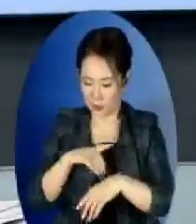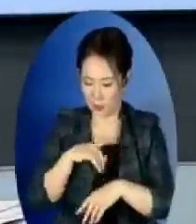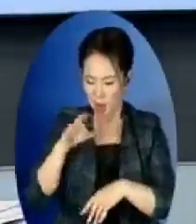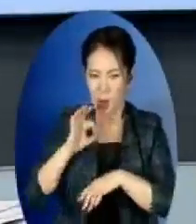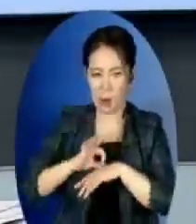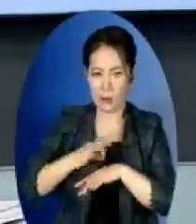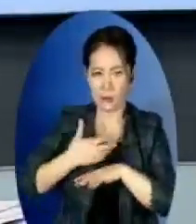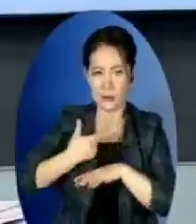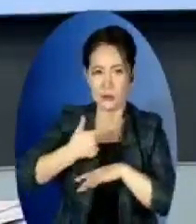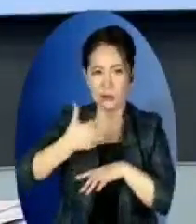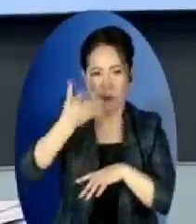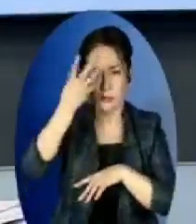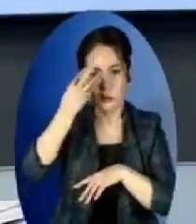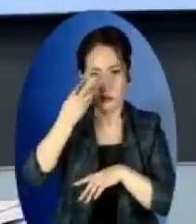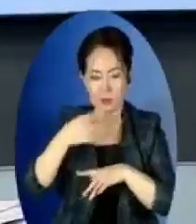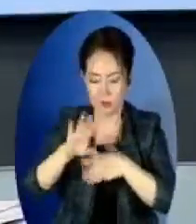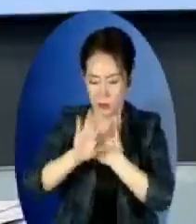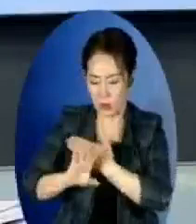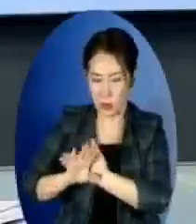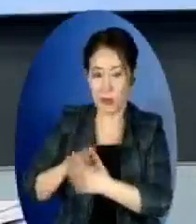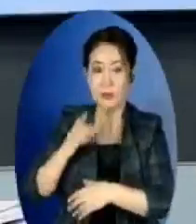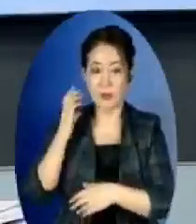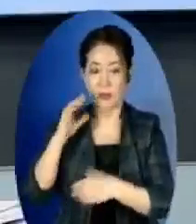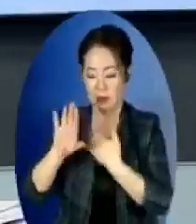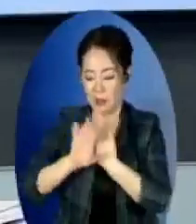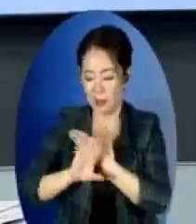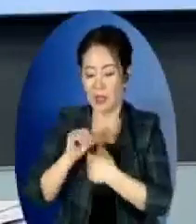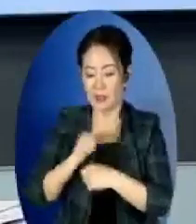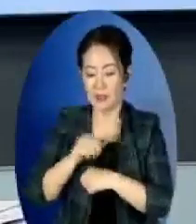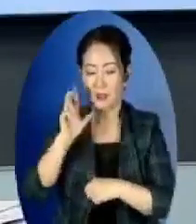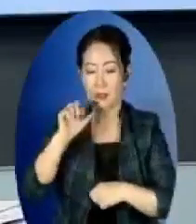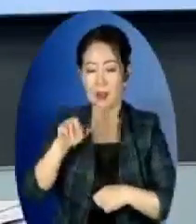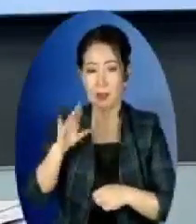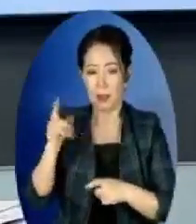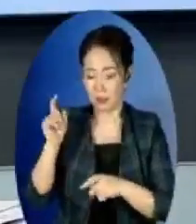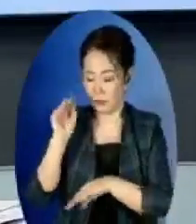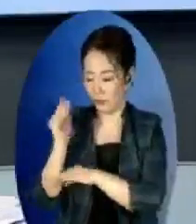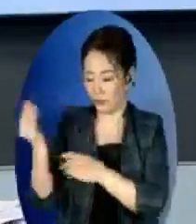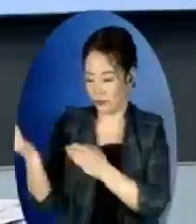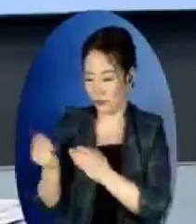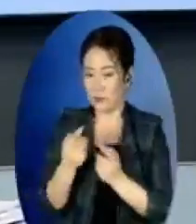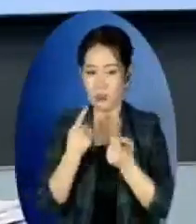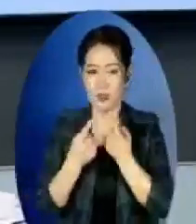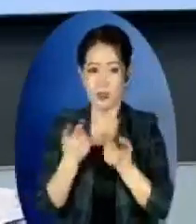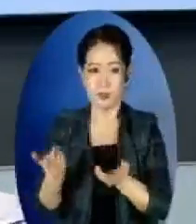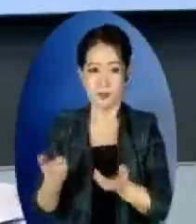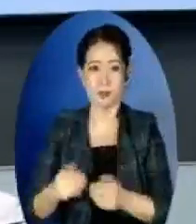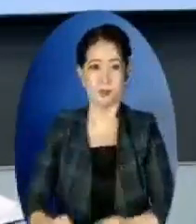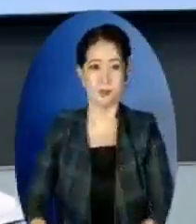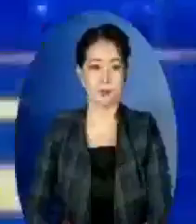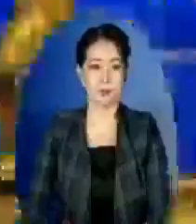төвчөнд тархахаас сэргийлж ажиллаж байна. Энэ сэдвээр манай сэтгүүлч Батбаяр студиуд зочинтой ярилцах билэн боллоо.